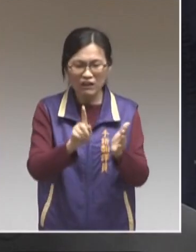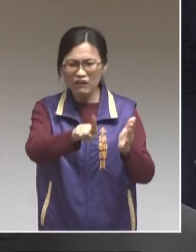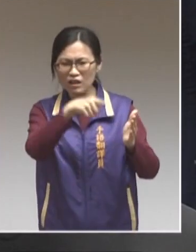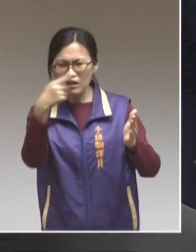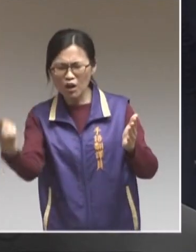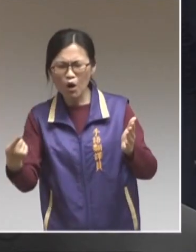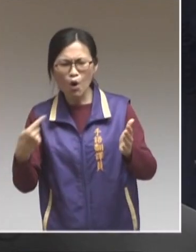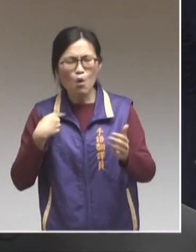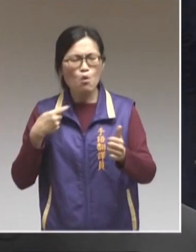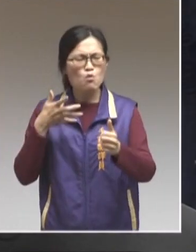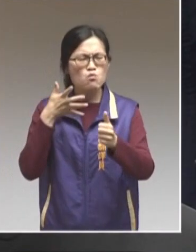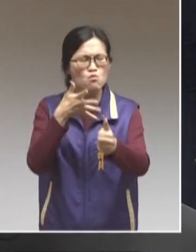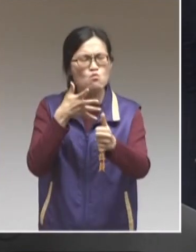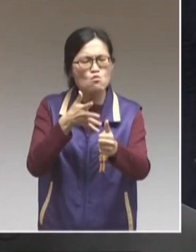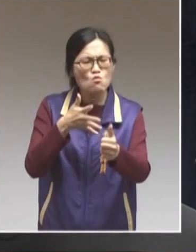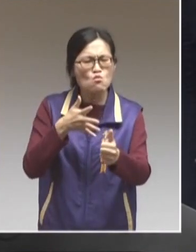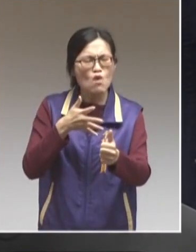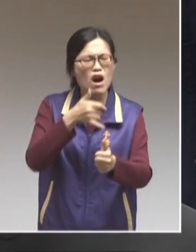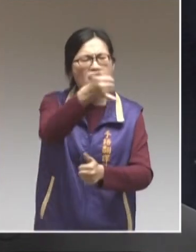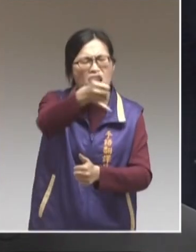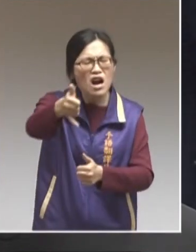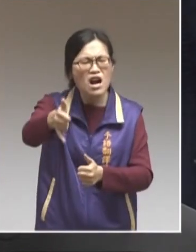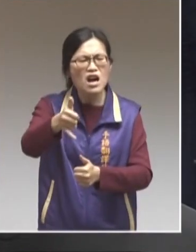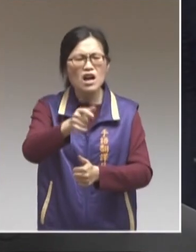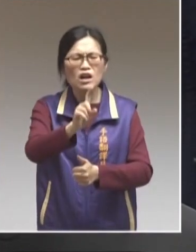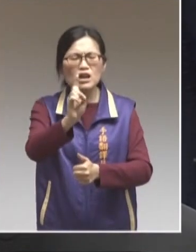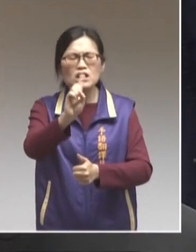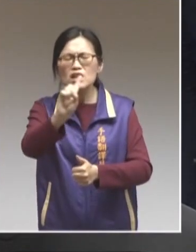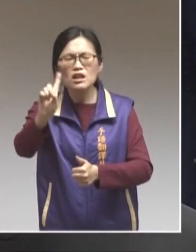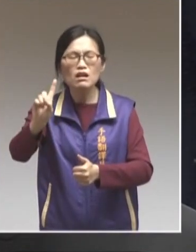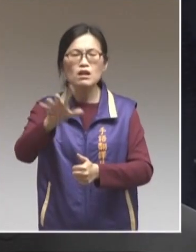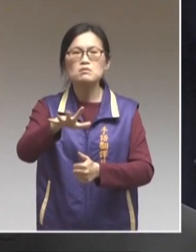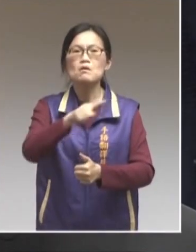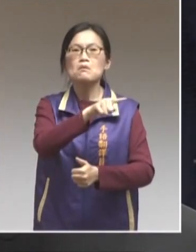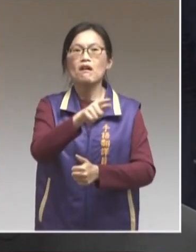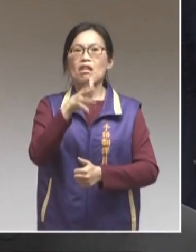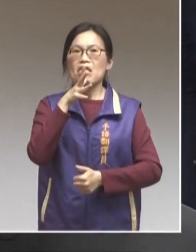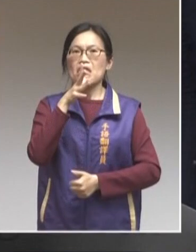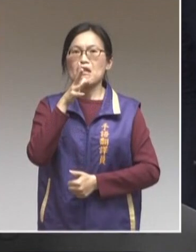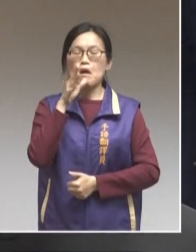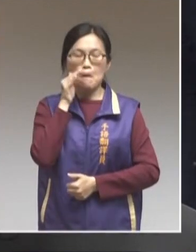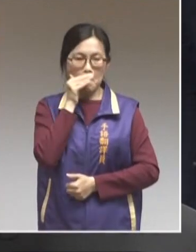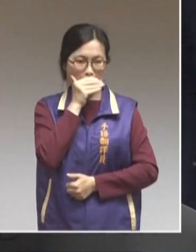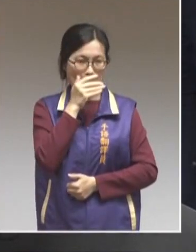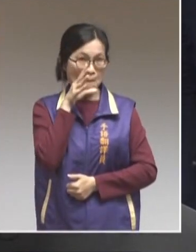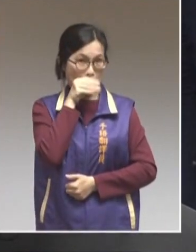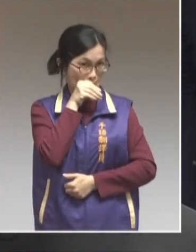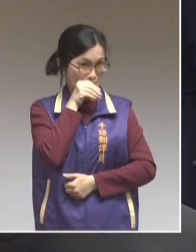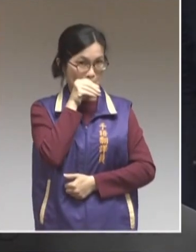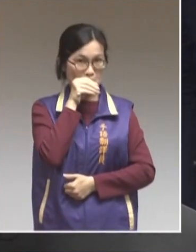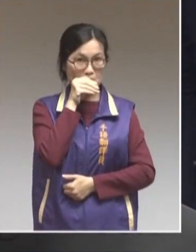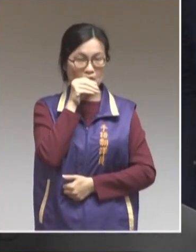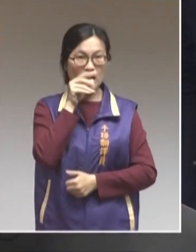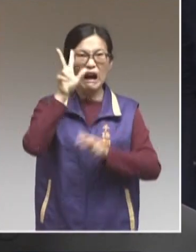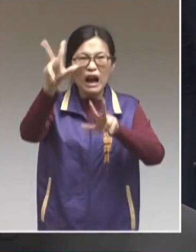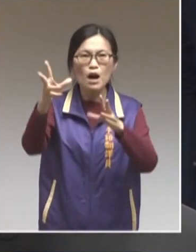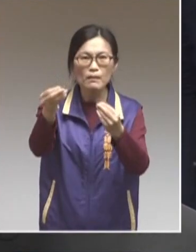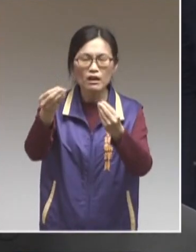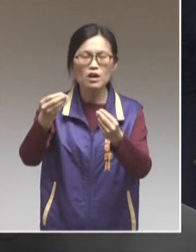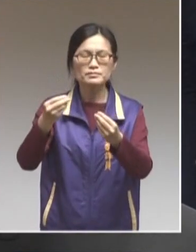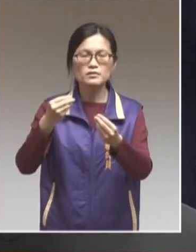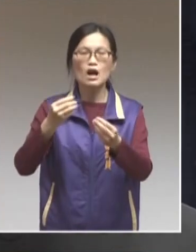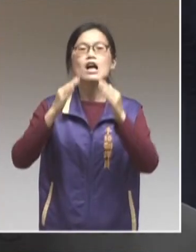相关的疫调陈述的时候，并没有如实哈。那这个部分刚刚市长也特别强调，将依据传染病防